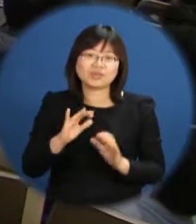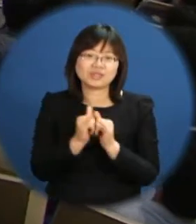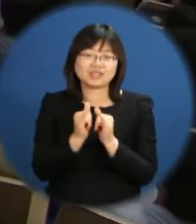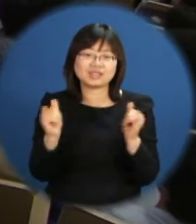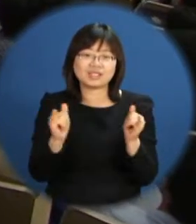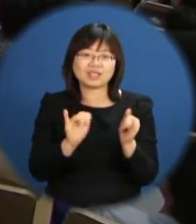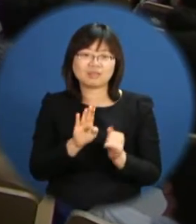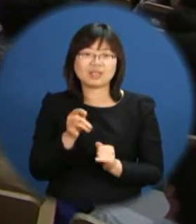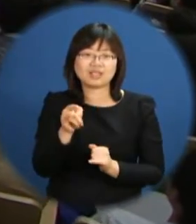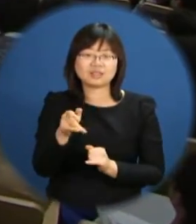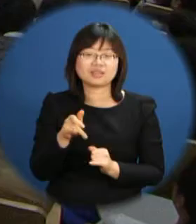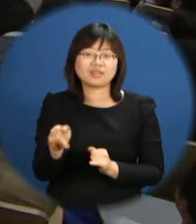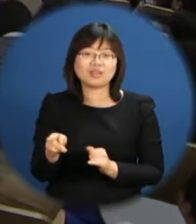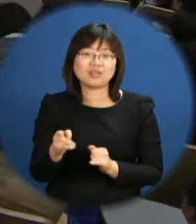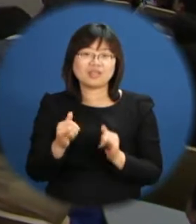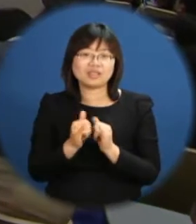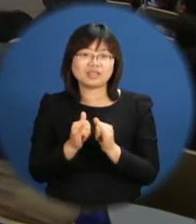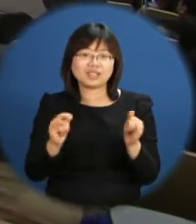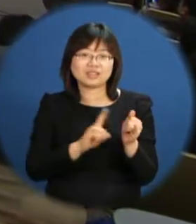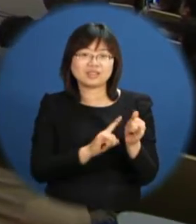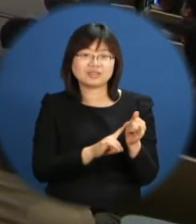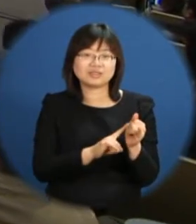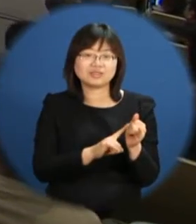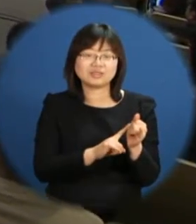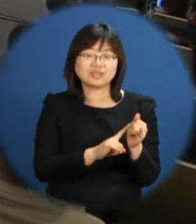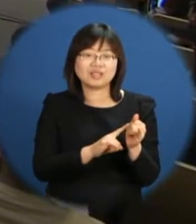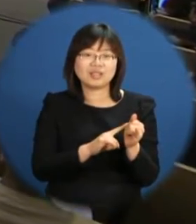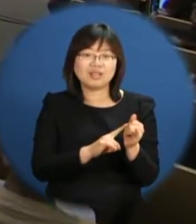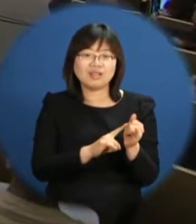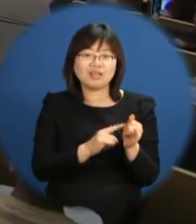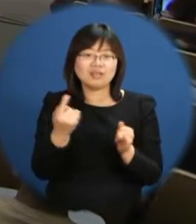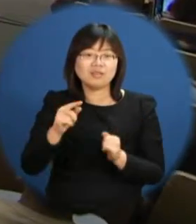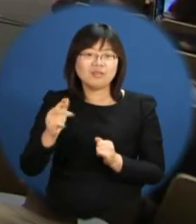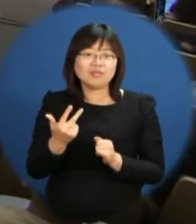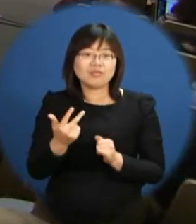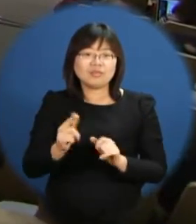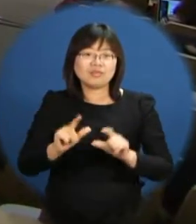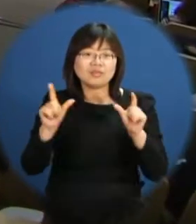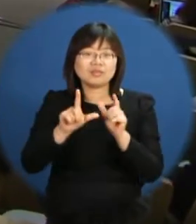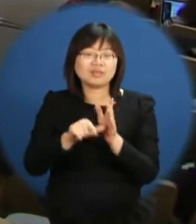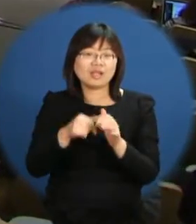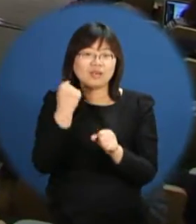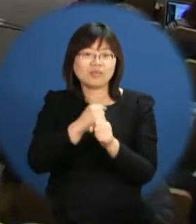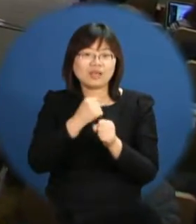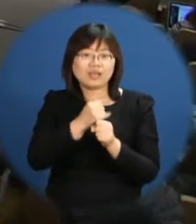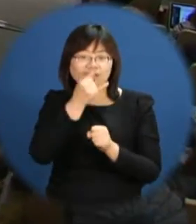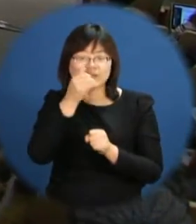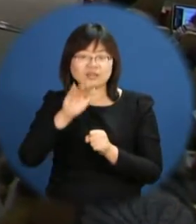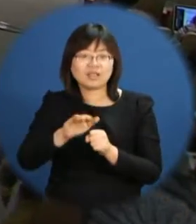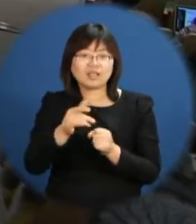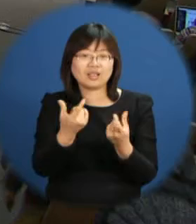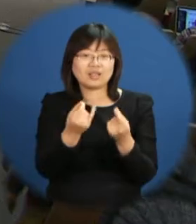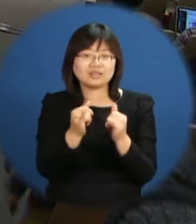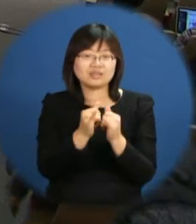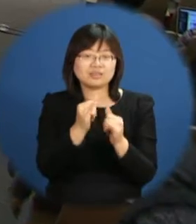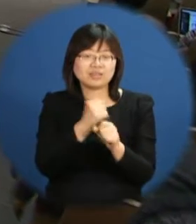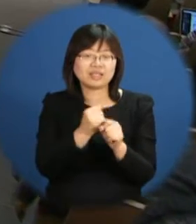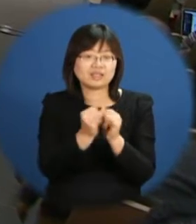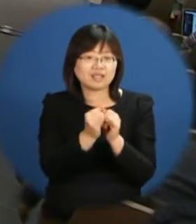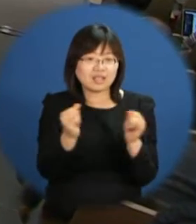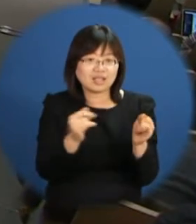베커 란 사람은 것이 탓 이라는 사람이 만들었는데 1700 연경의 이론을 이 사람들은